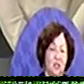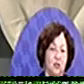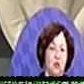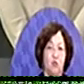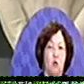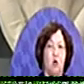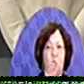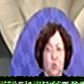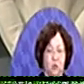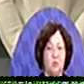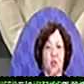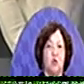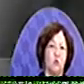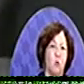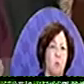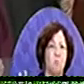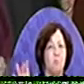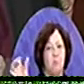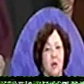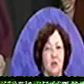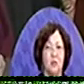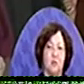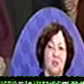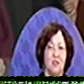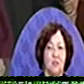улсын хэмжээний наадам болгох хэтийн зорилго тавьснаач